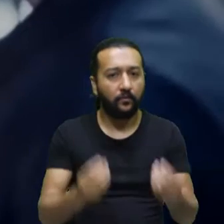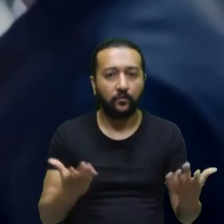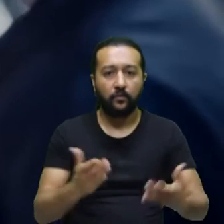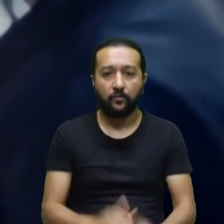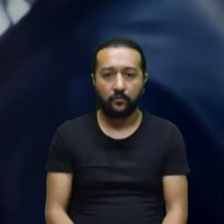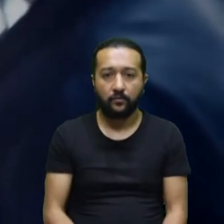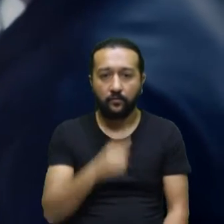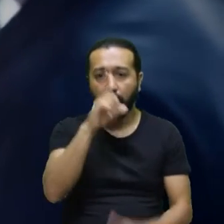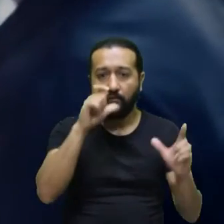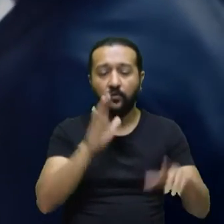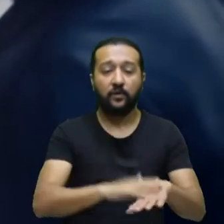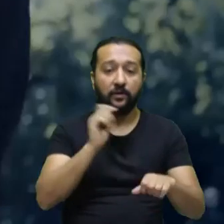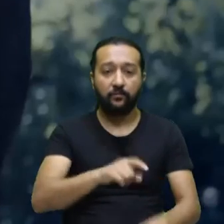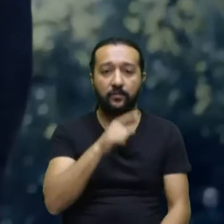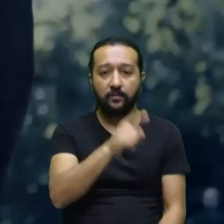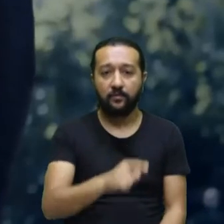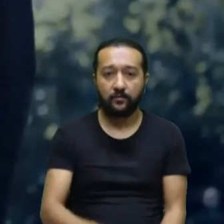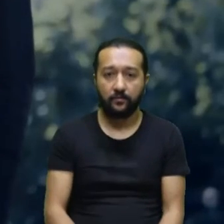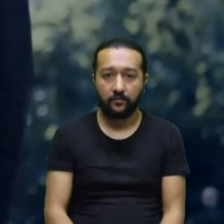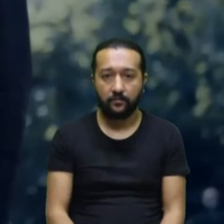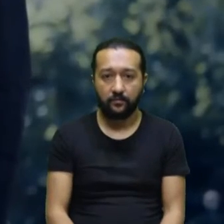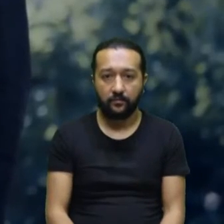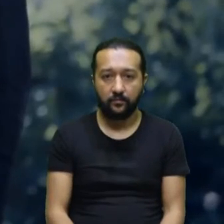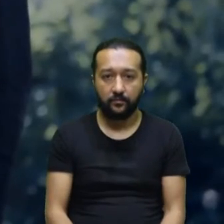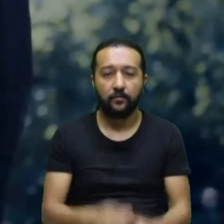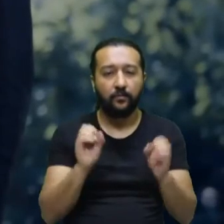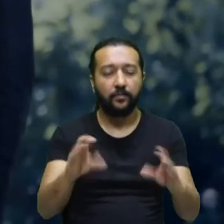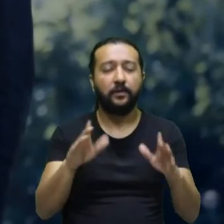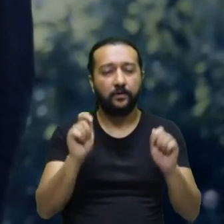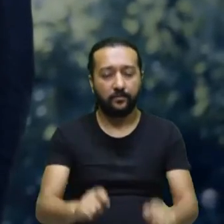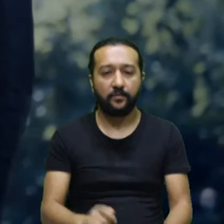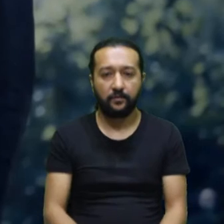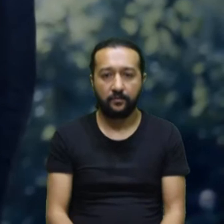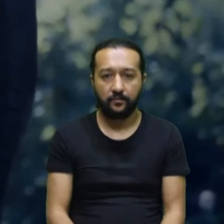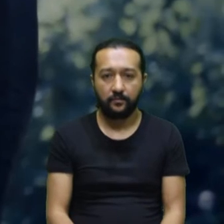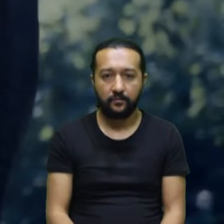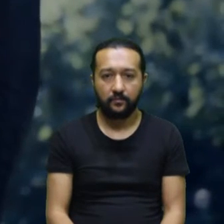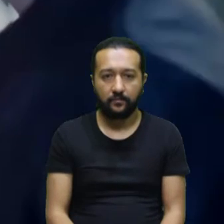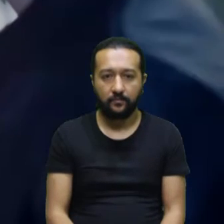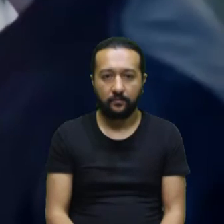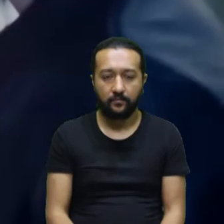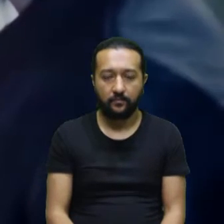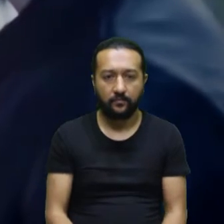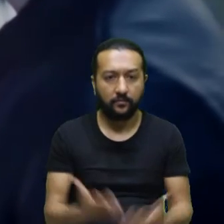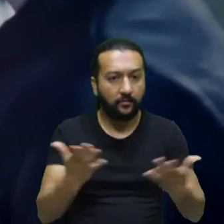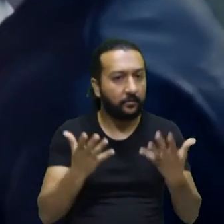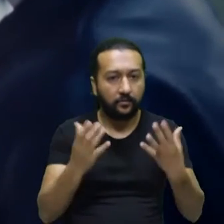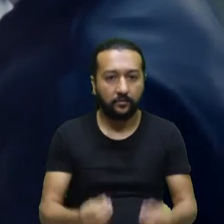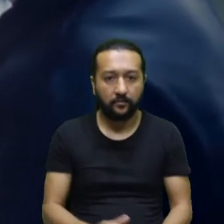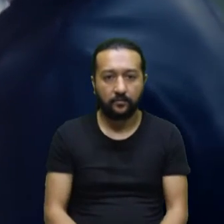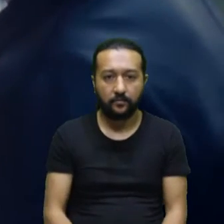oldu? Fotoğrafımızı çektiler. Bırak çeksinler. Azra şaşkın. Nasıl